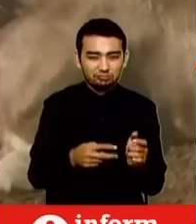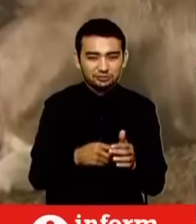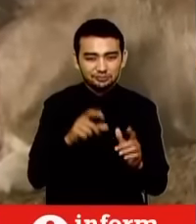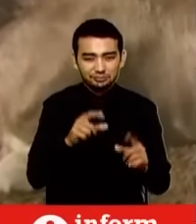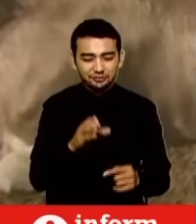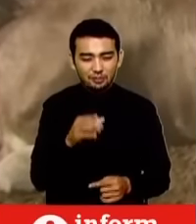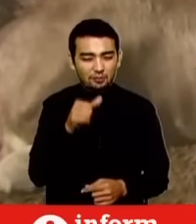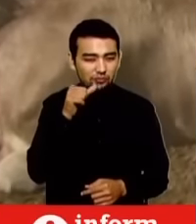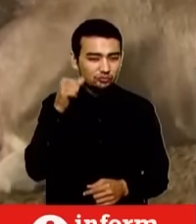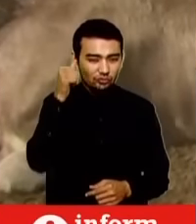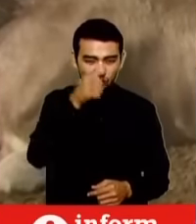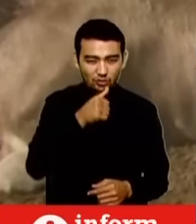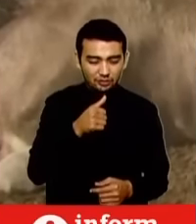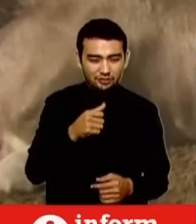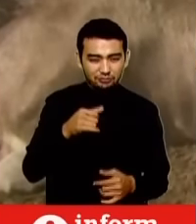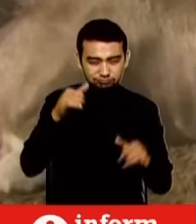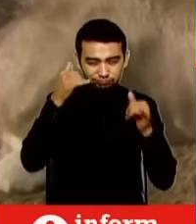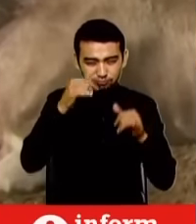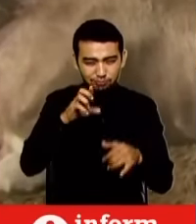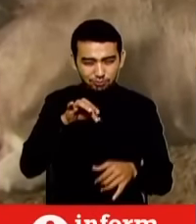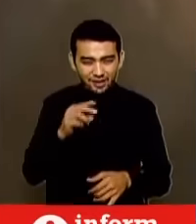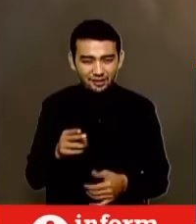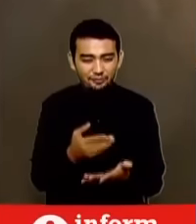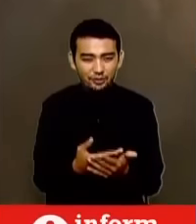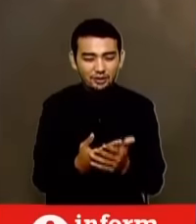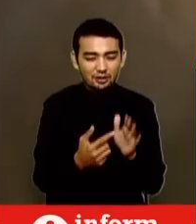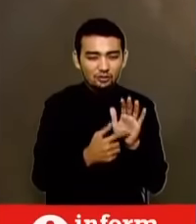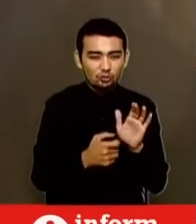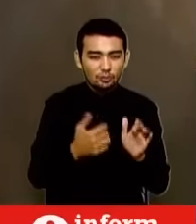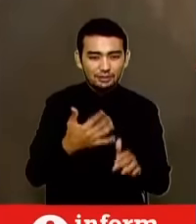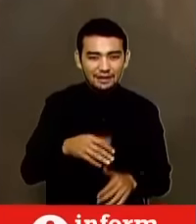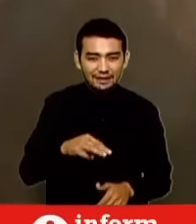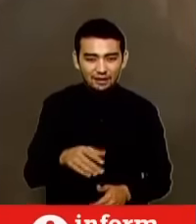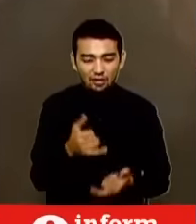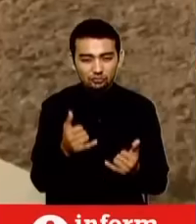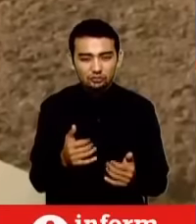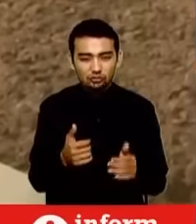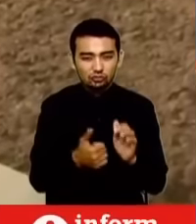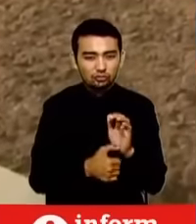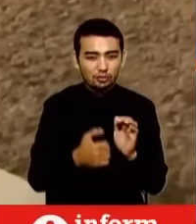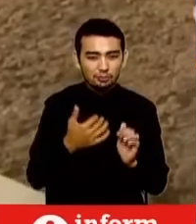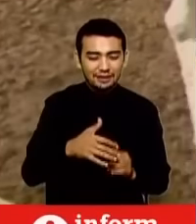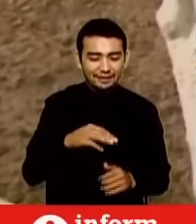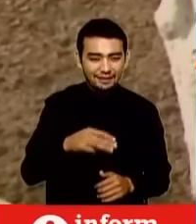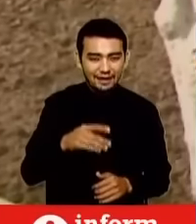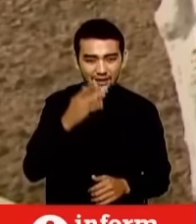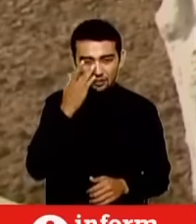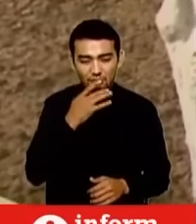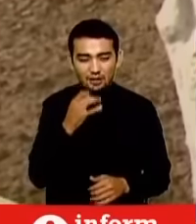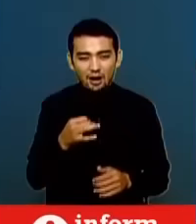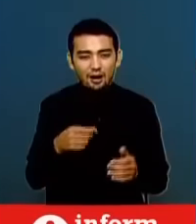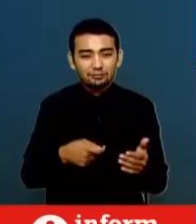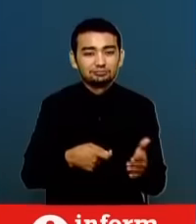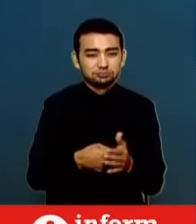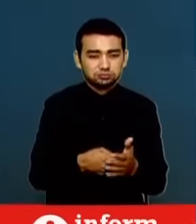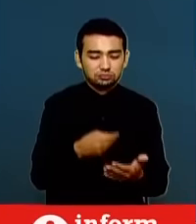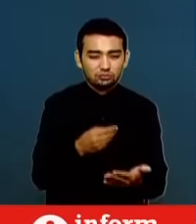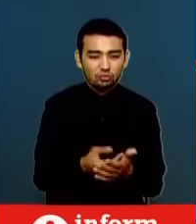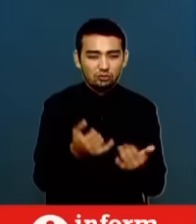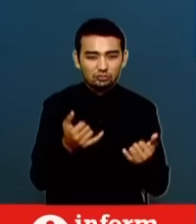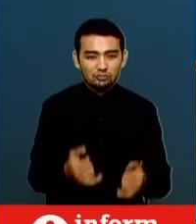году за килограмм живого веса бычков давали примерно 850 тенге, в этом 650 тенге. При этом цены на корма растут. Стоимость